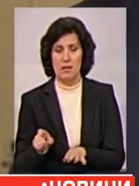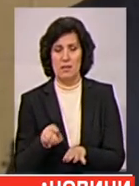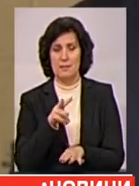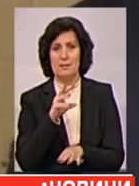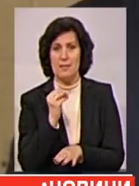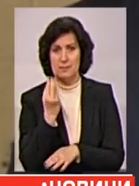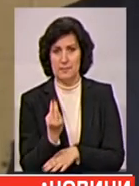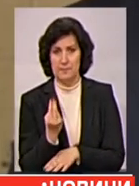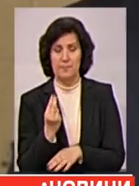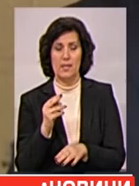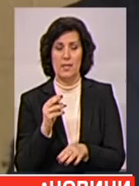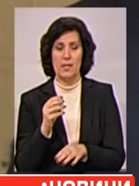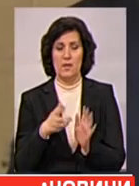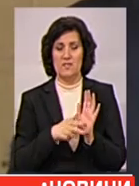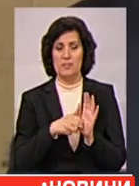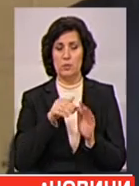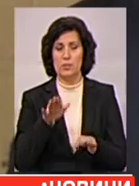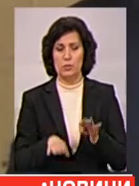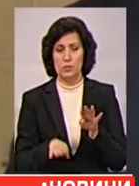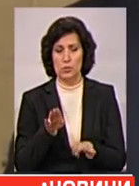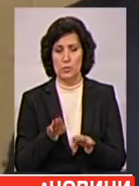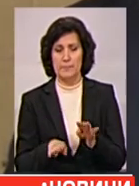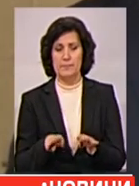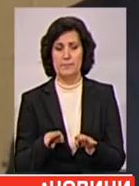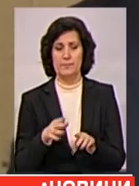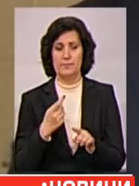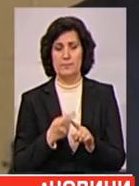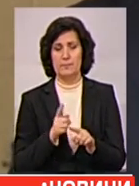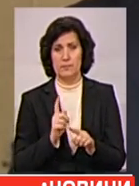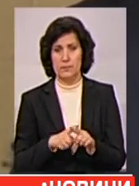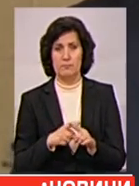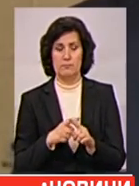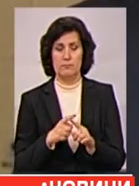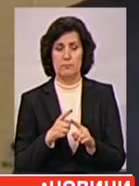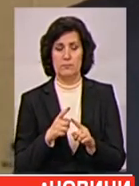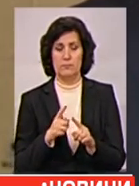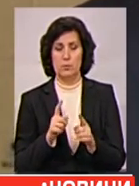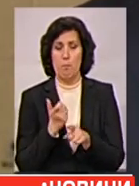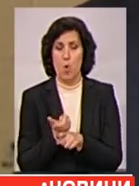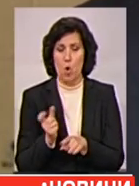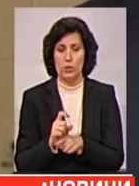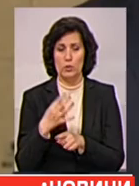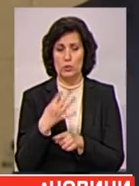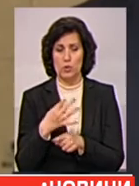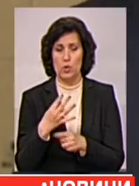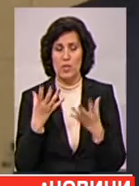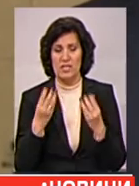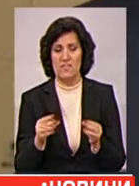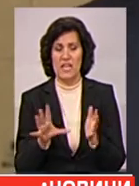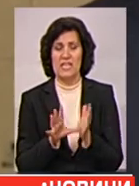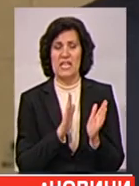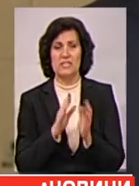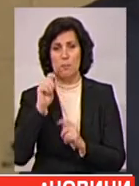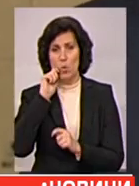ТЕЦ. 800 тисяч тонн в умовах надзвичайного стану означає, що понад 40 днів